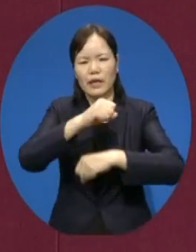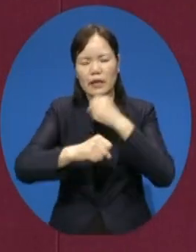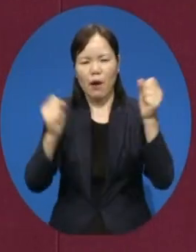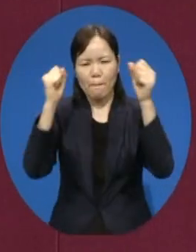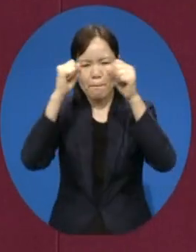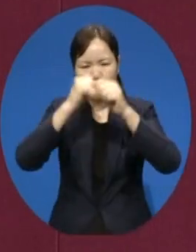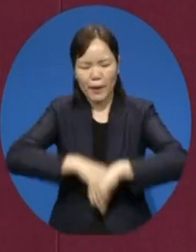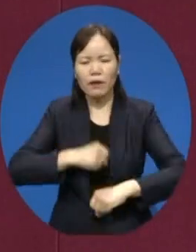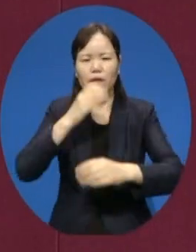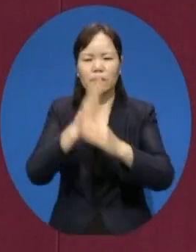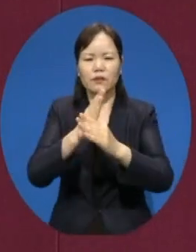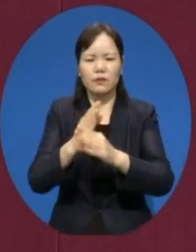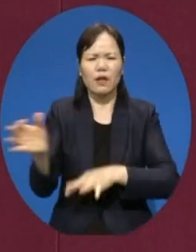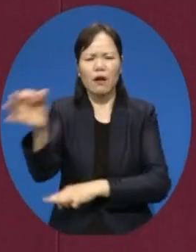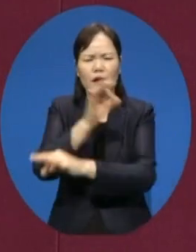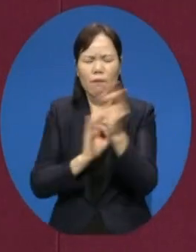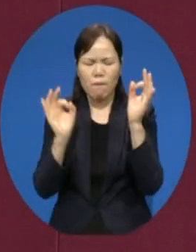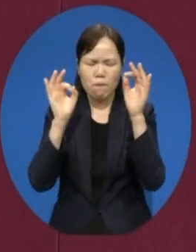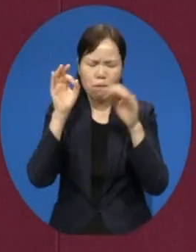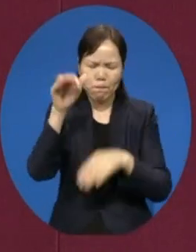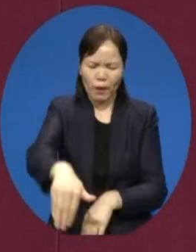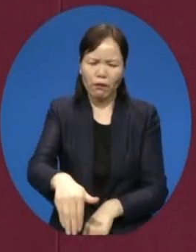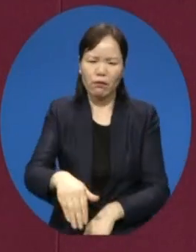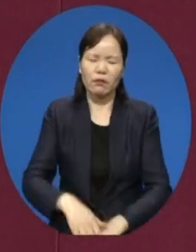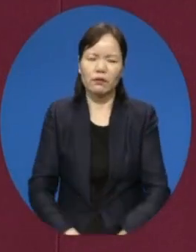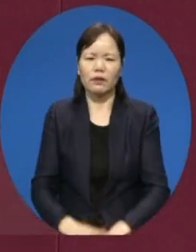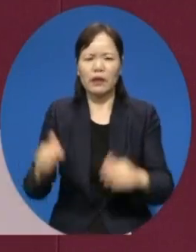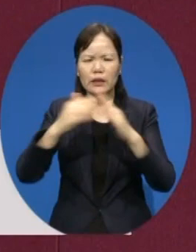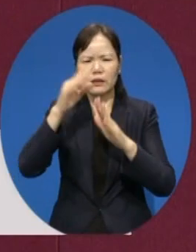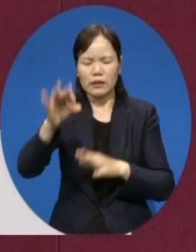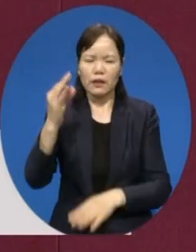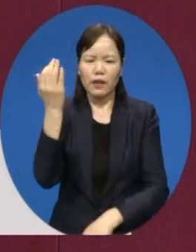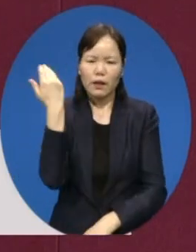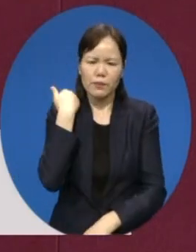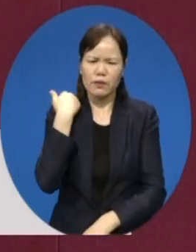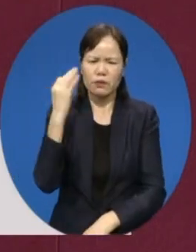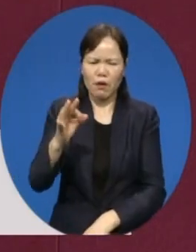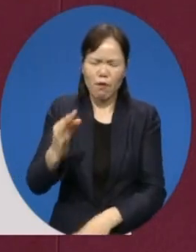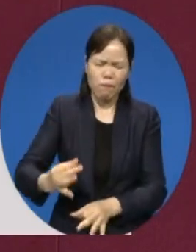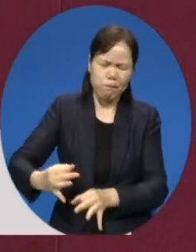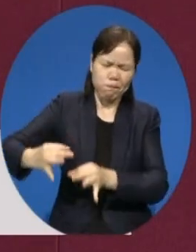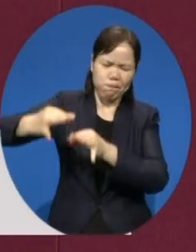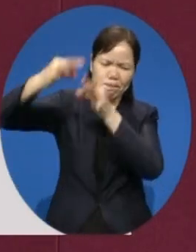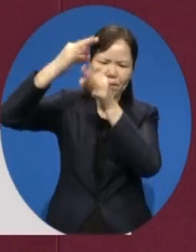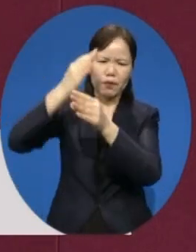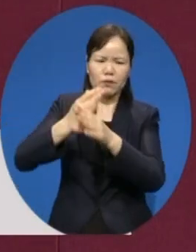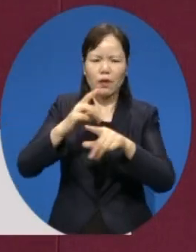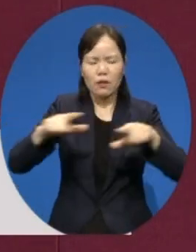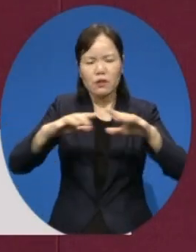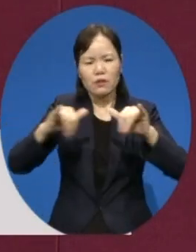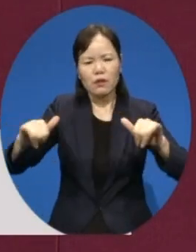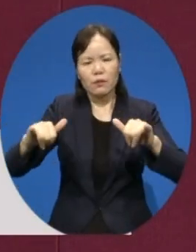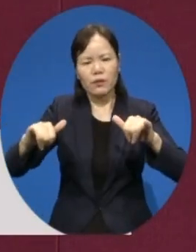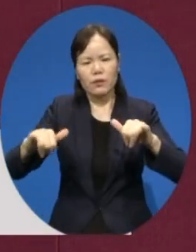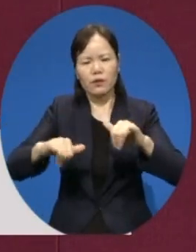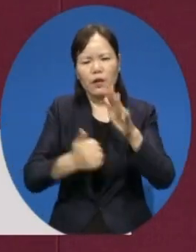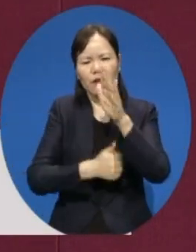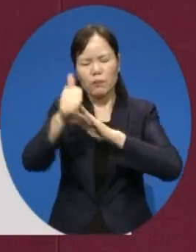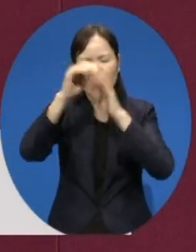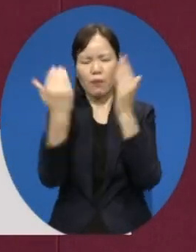망가지고 있습니다. 경제 폭망입니다. 집값, 전셋값 미친 듯이 날 때입니다. 서민들의 희망 다